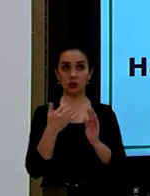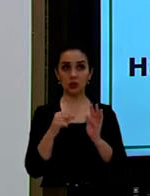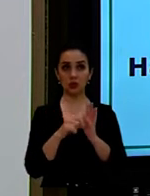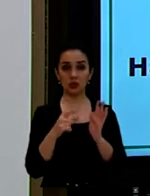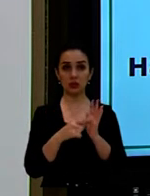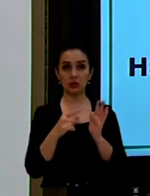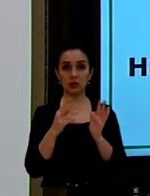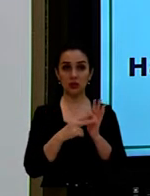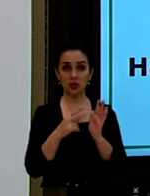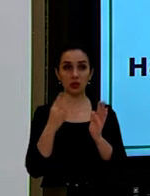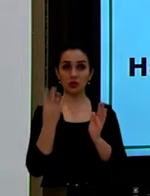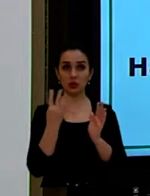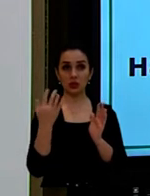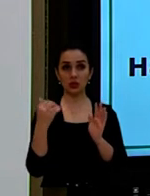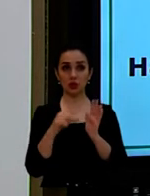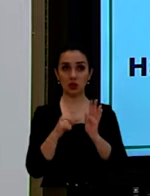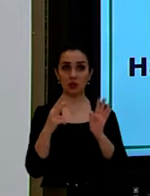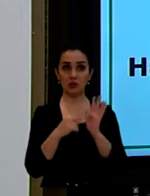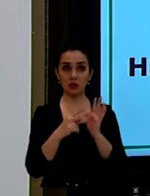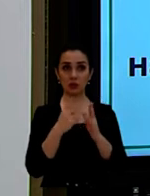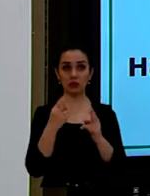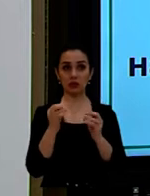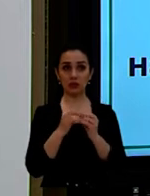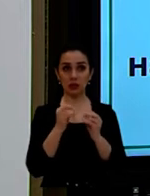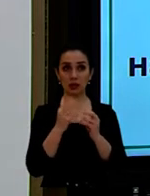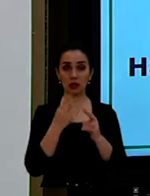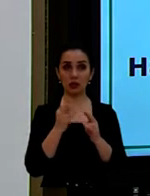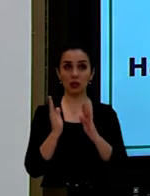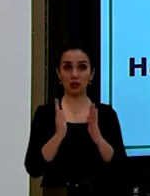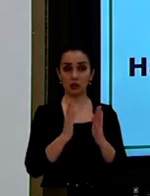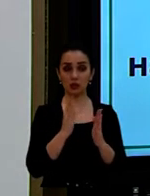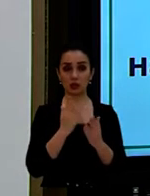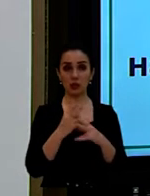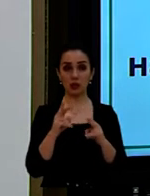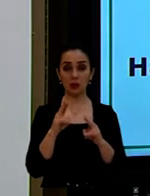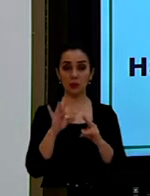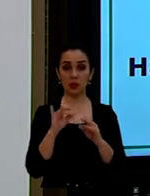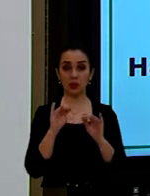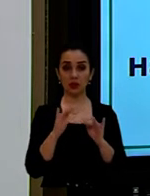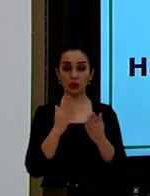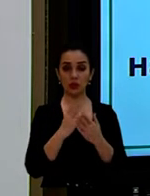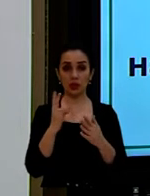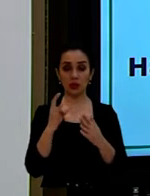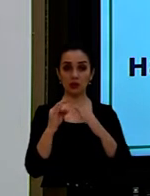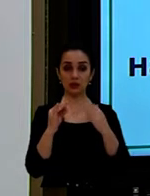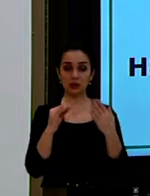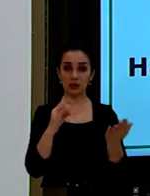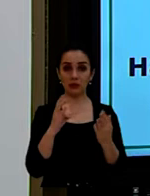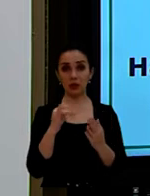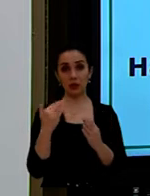расположены только металла и свойства элементов в ряду при продвижении слева направо